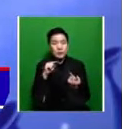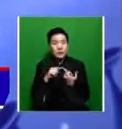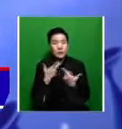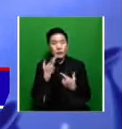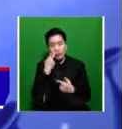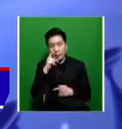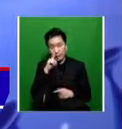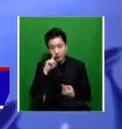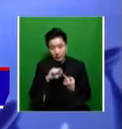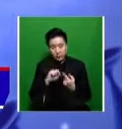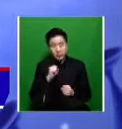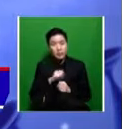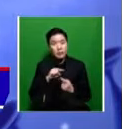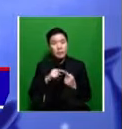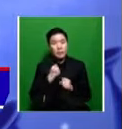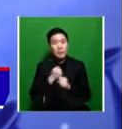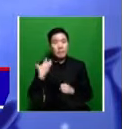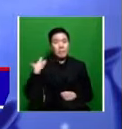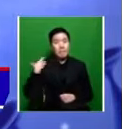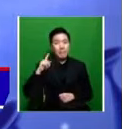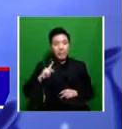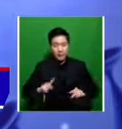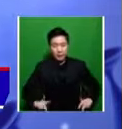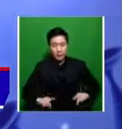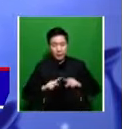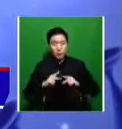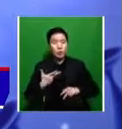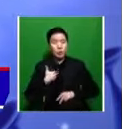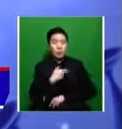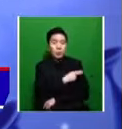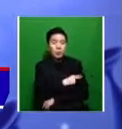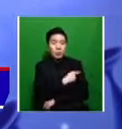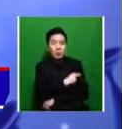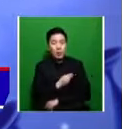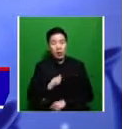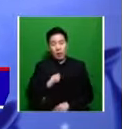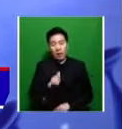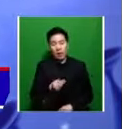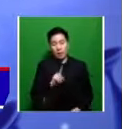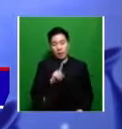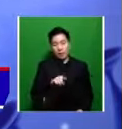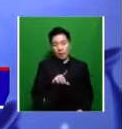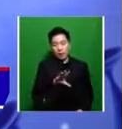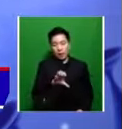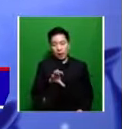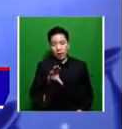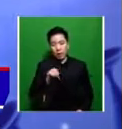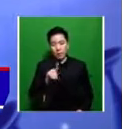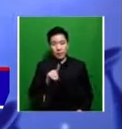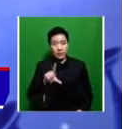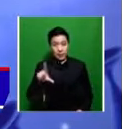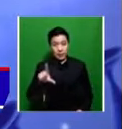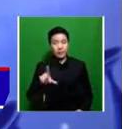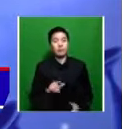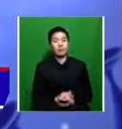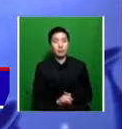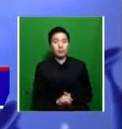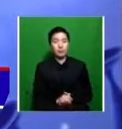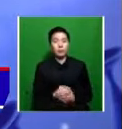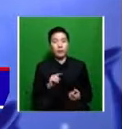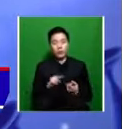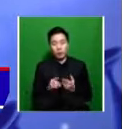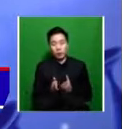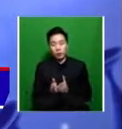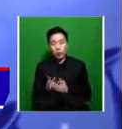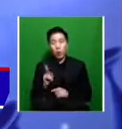การสังกัดของสำนักงานปลัดกระทรวงสาธารณสุขเนี่ยจะได้รับ 1,551 ล้านบาทในส่วนของ